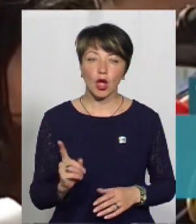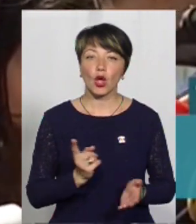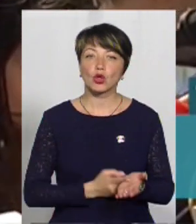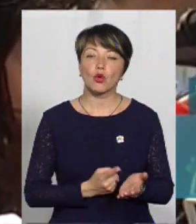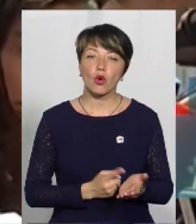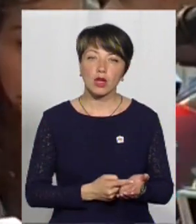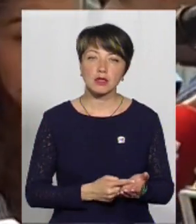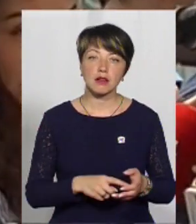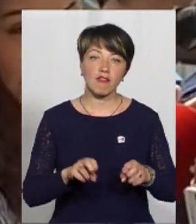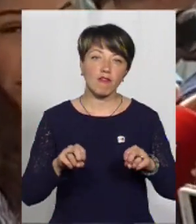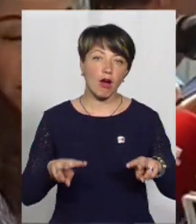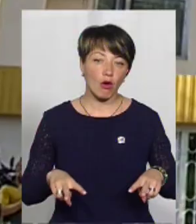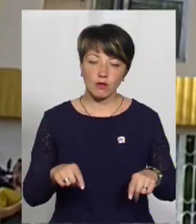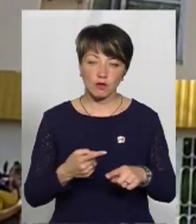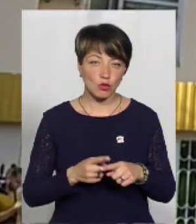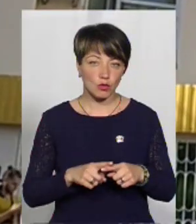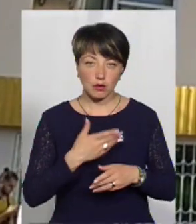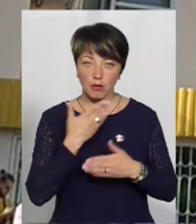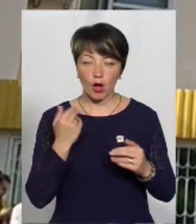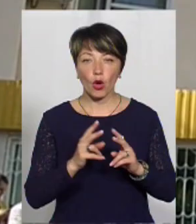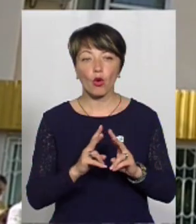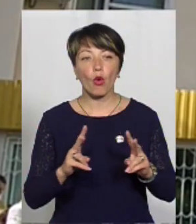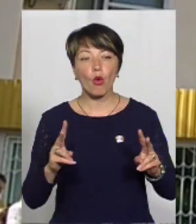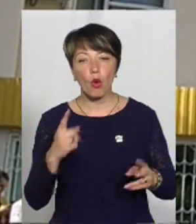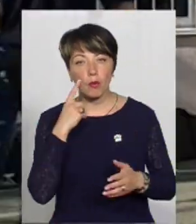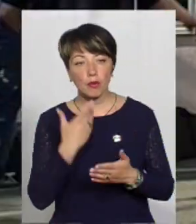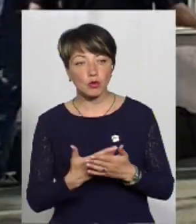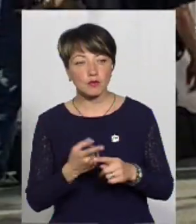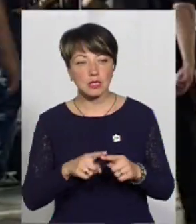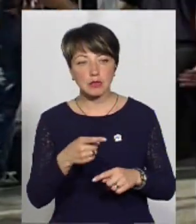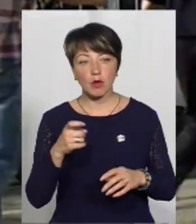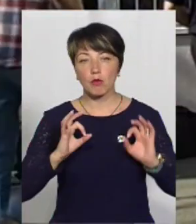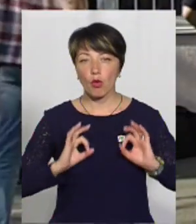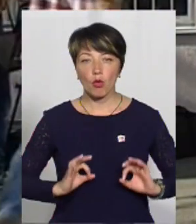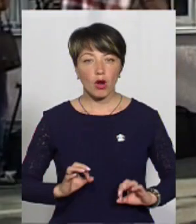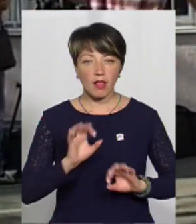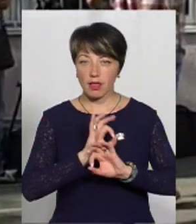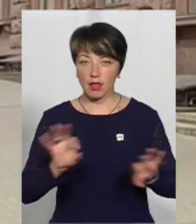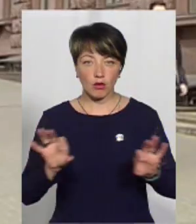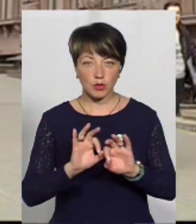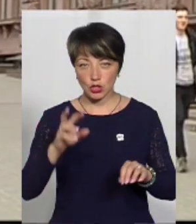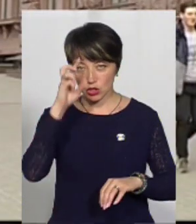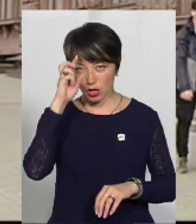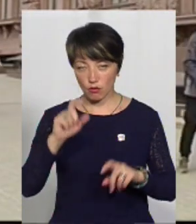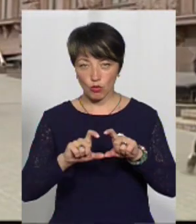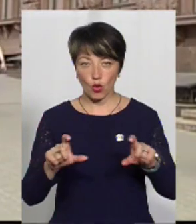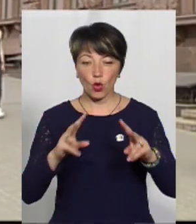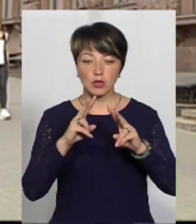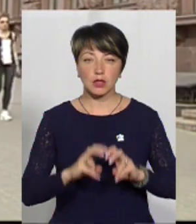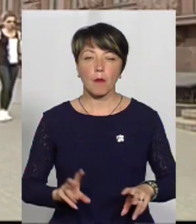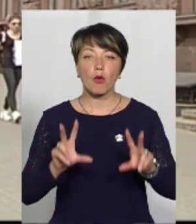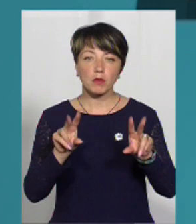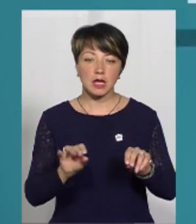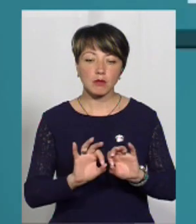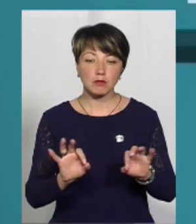доказів фахових цьому поки що немає. Кого саме ще підозрюють у тій стрільбі, прокурор не говорить, а в Державному бюро розслідувань пообіцяли прокоментувати